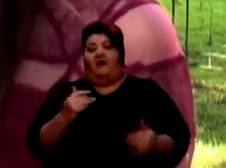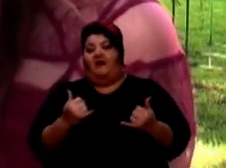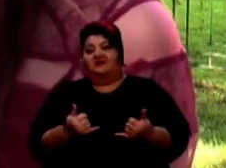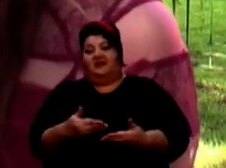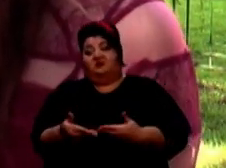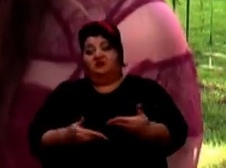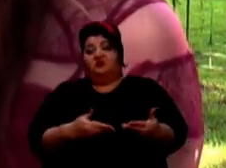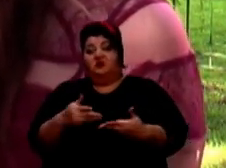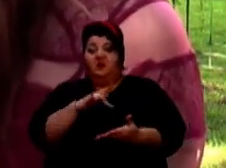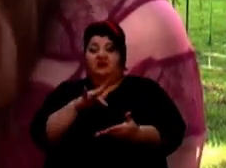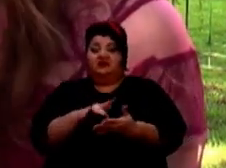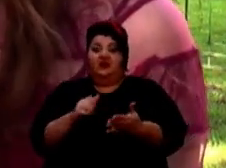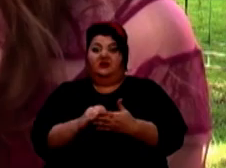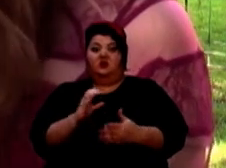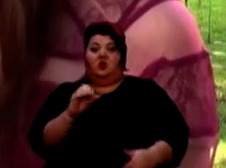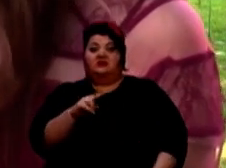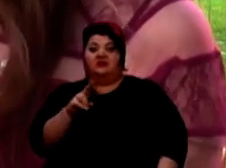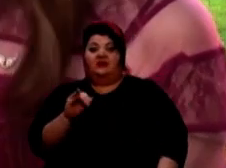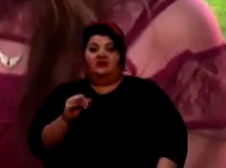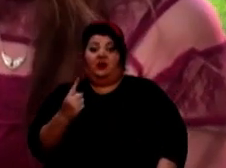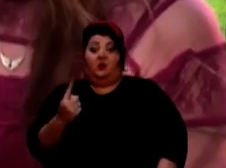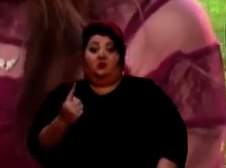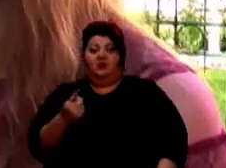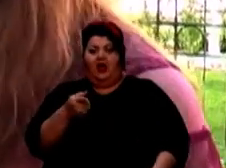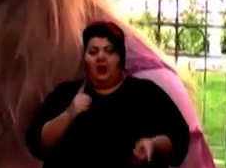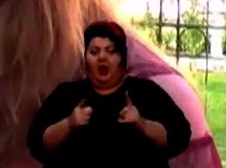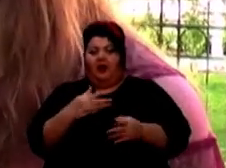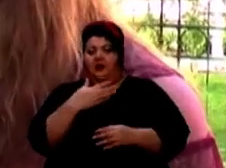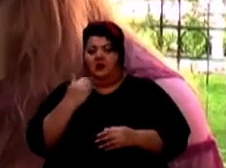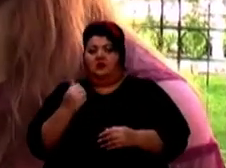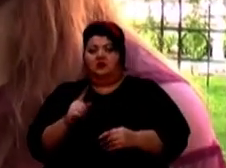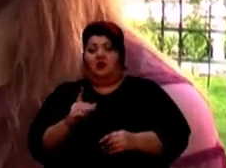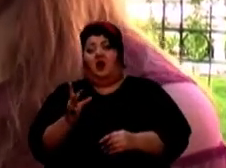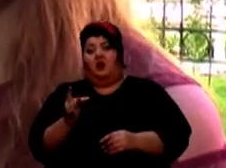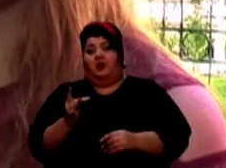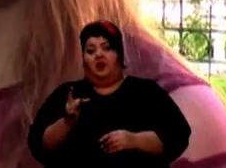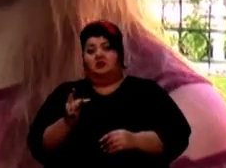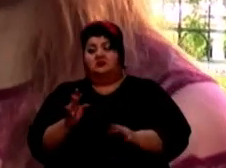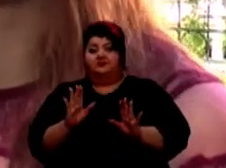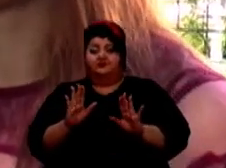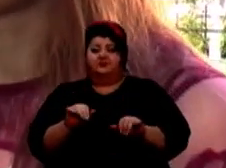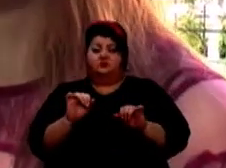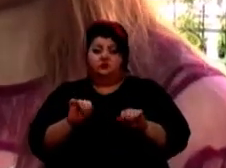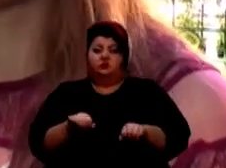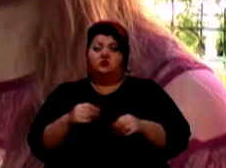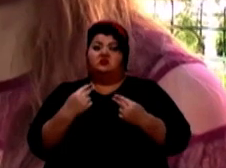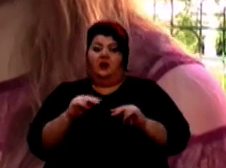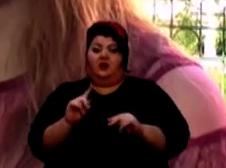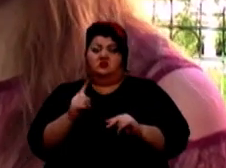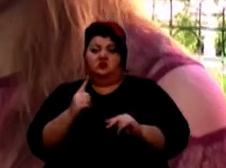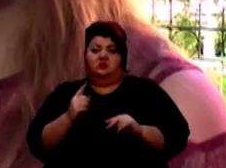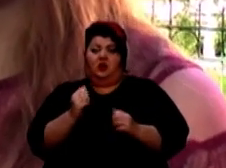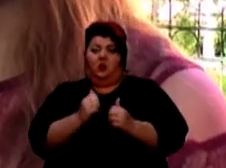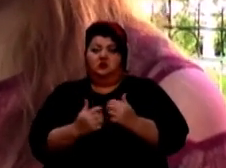пішком йдемо з центру до Садова 1, тому що реально нема на чому їхати. На 5 можна, я вважаю, що. Тому що це краще 1 гривню